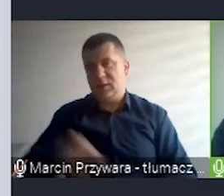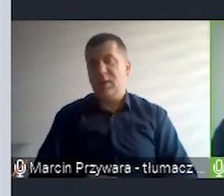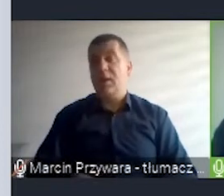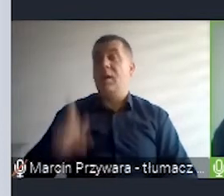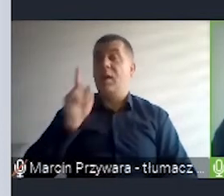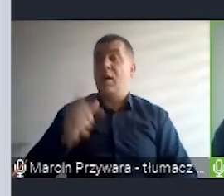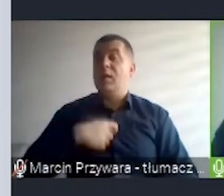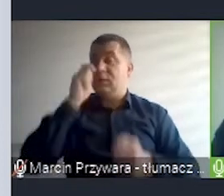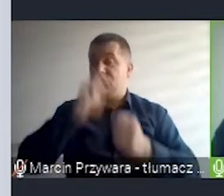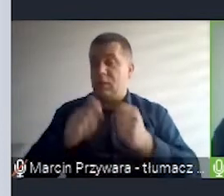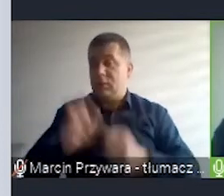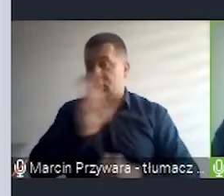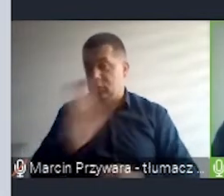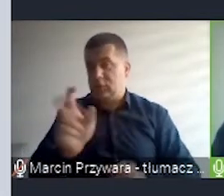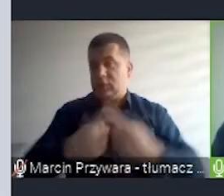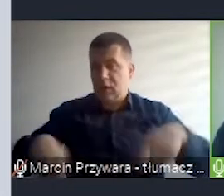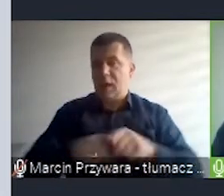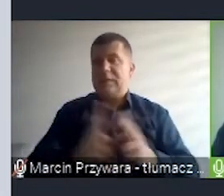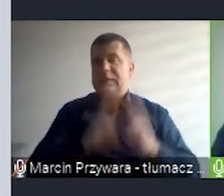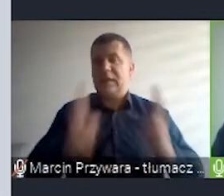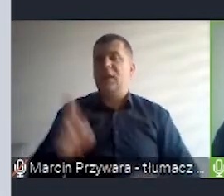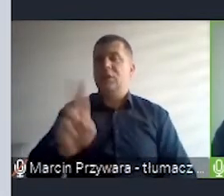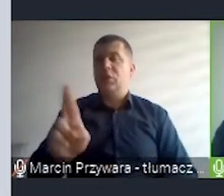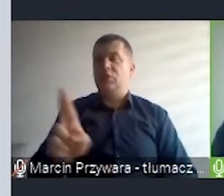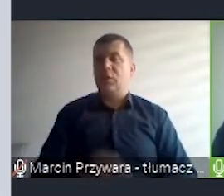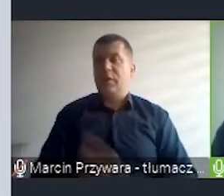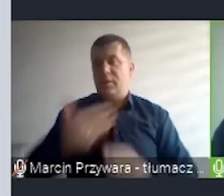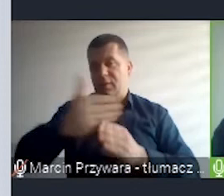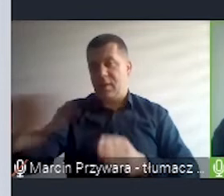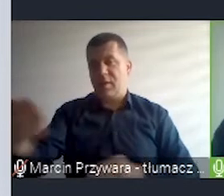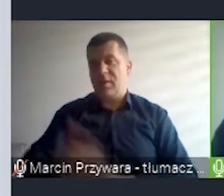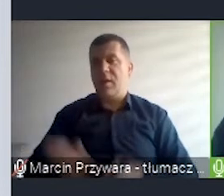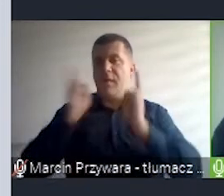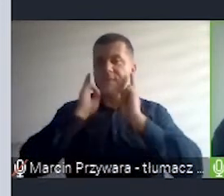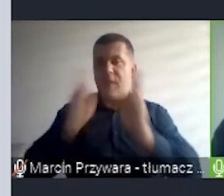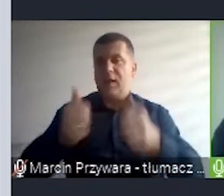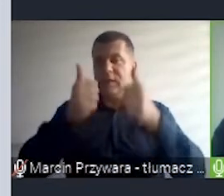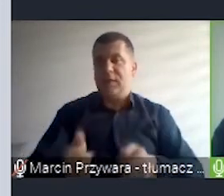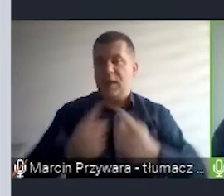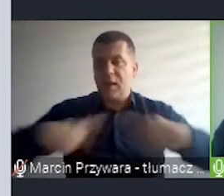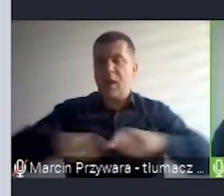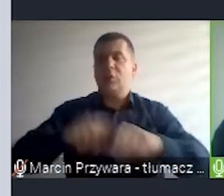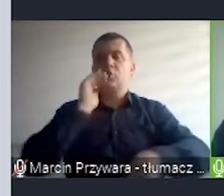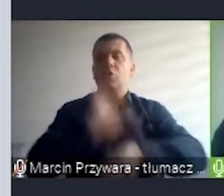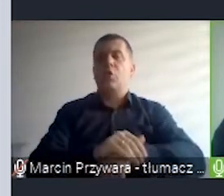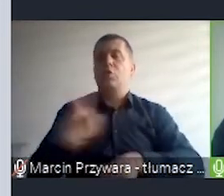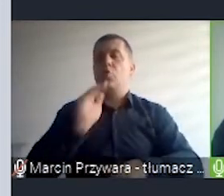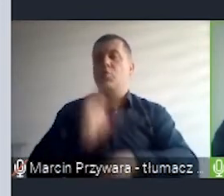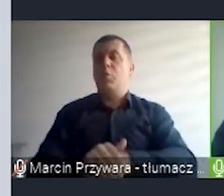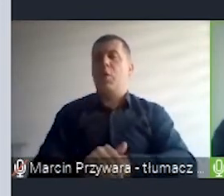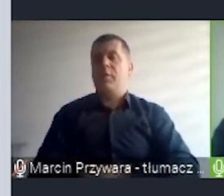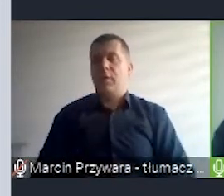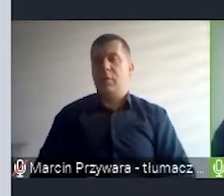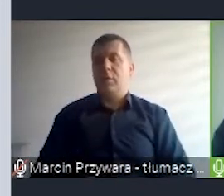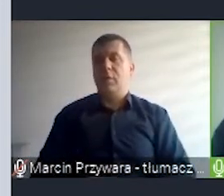a sprawdzamy, czy realizowano zakres rzeczowy. Dalej, faktyczny stan realizacji zgodny z umową